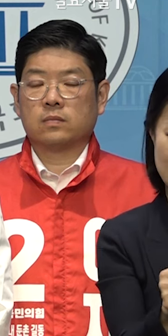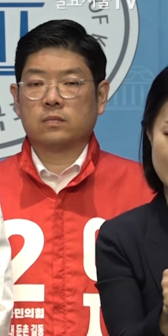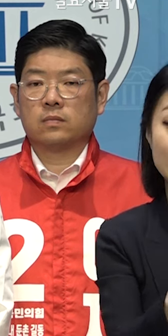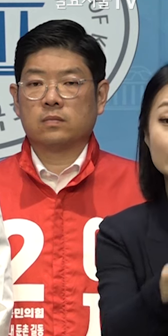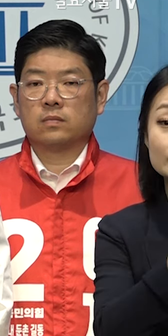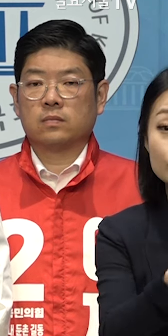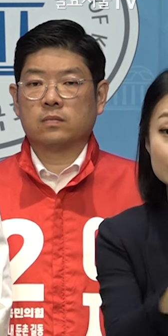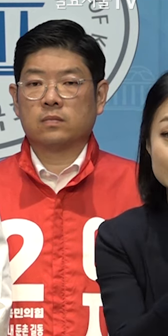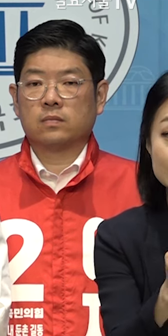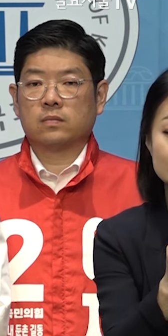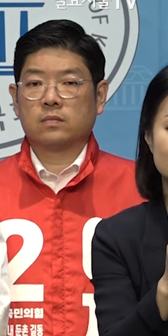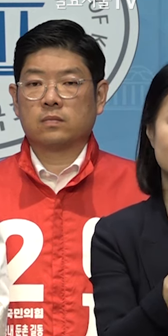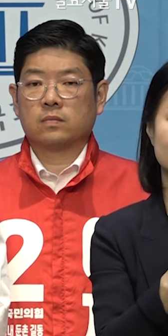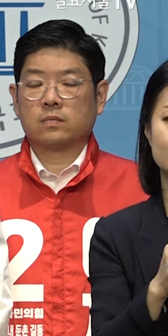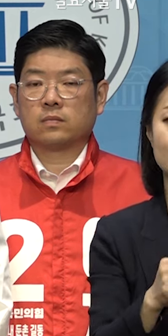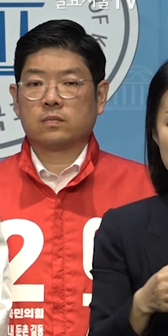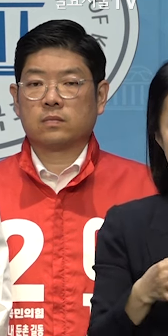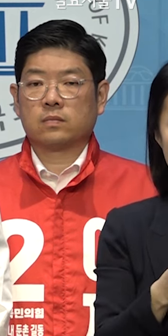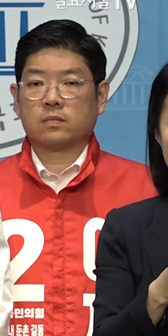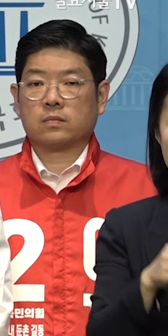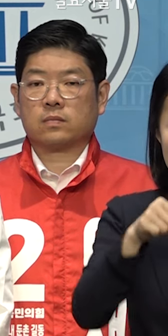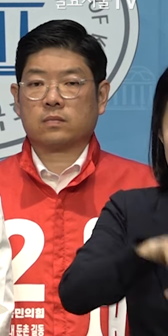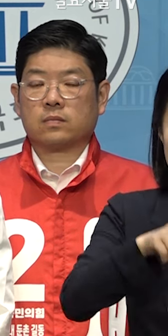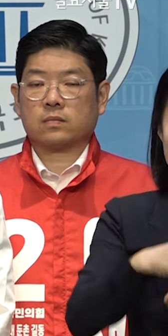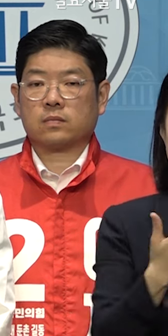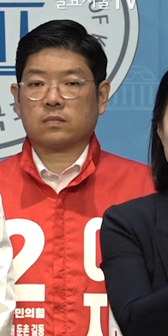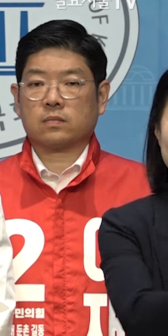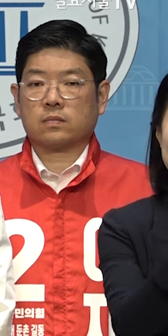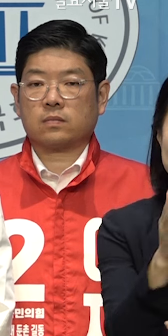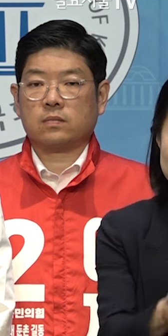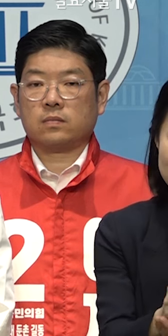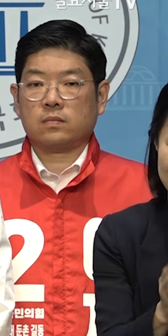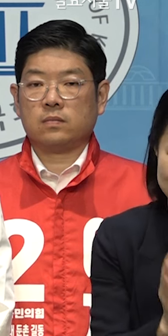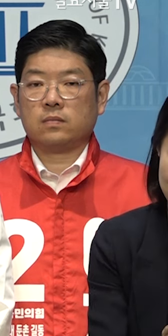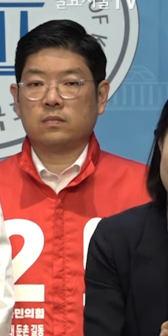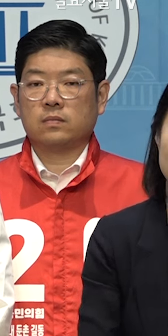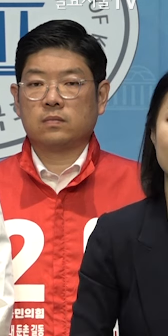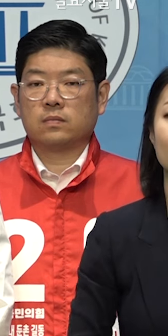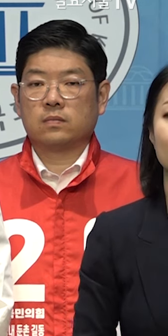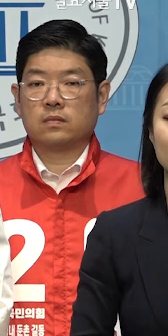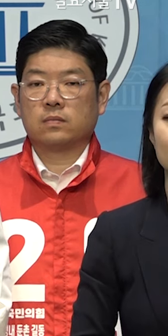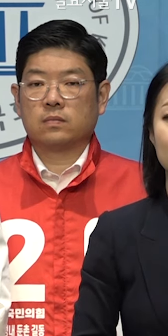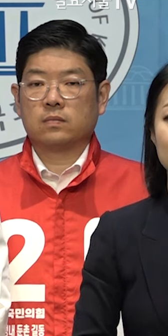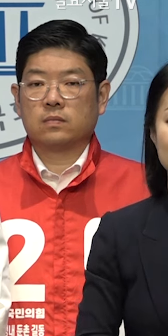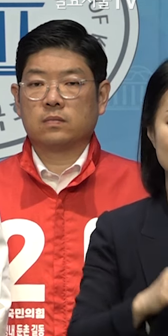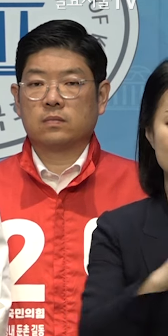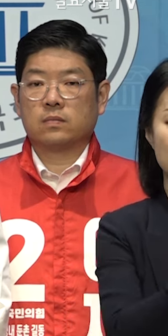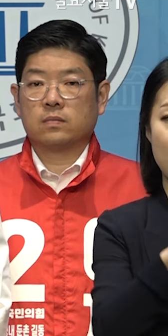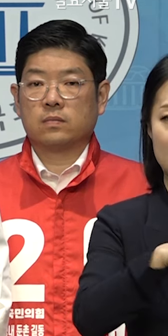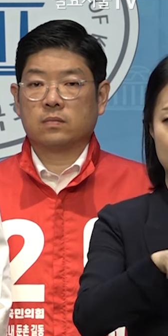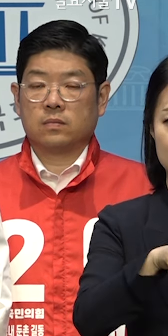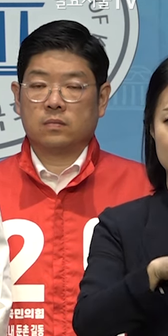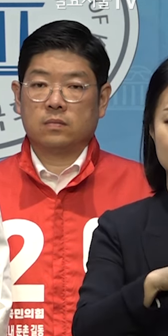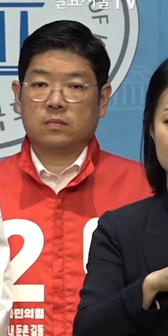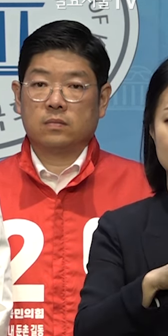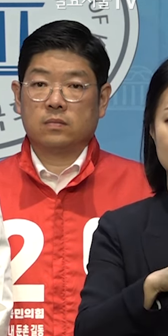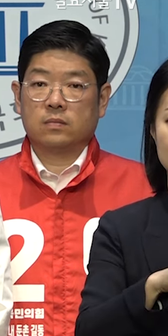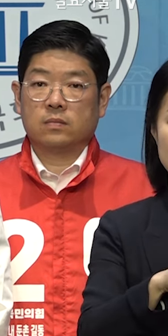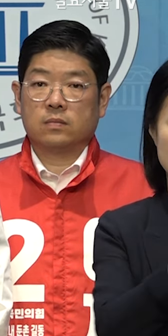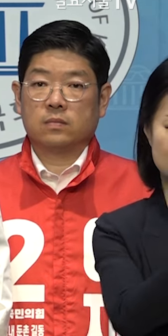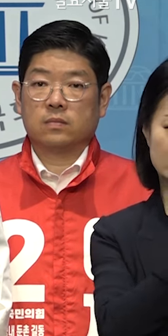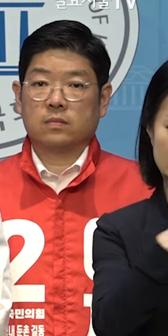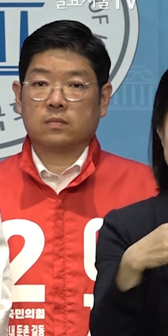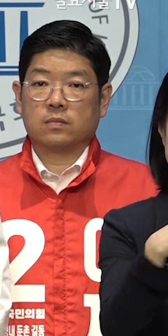사람들에게 더 이상의 미래를 맡기지 말아주십시오 증의 정치 복수의 정치가